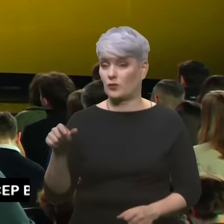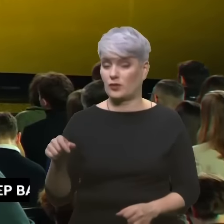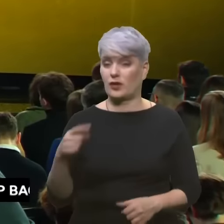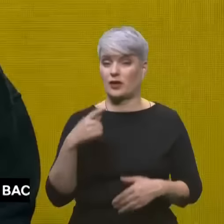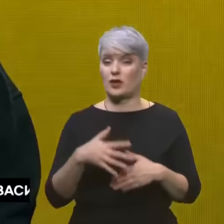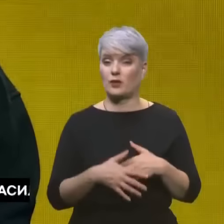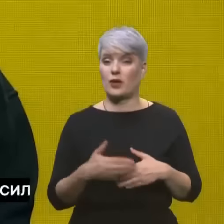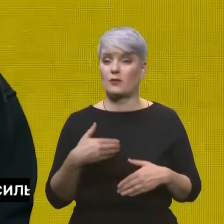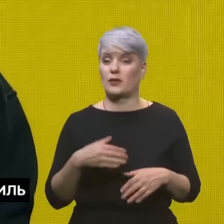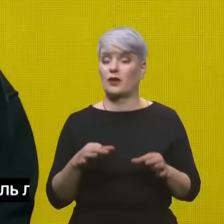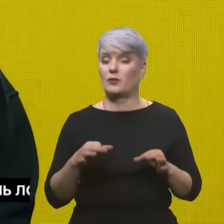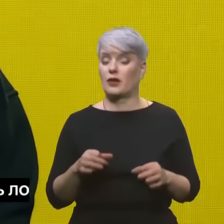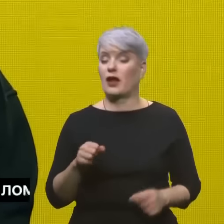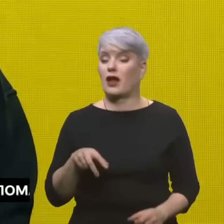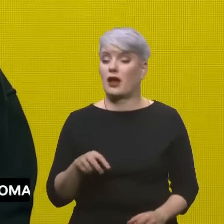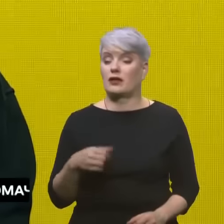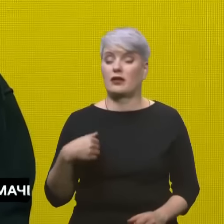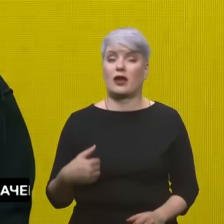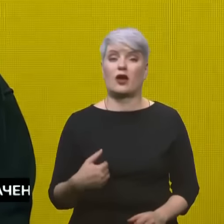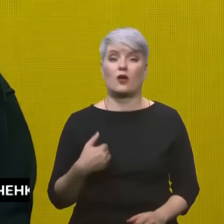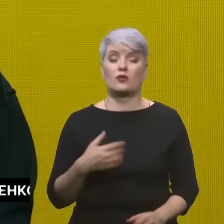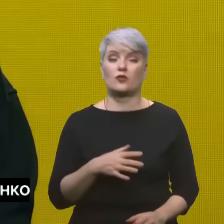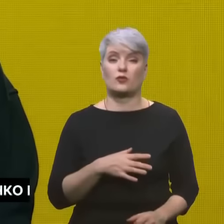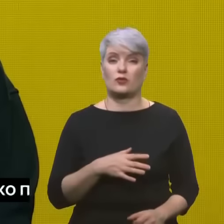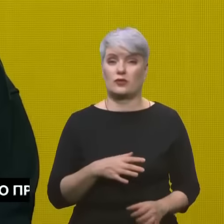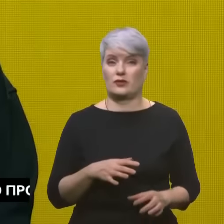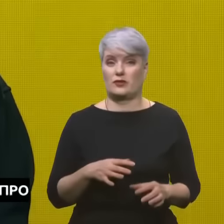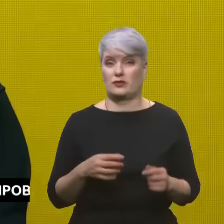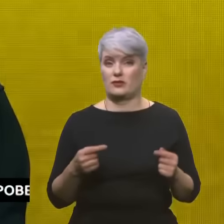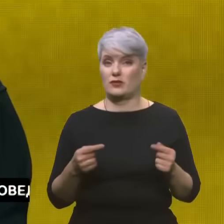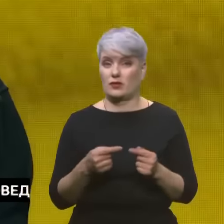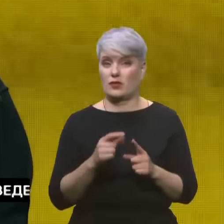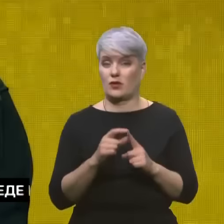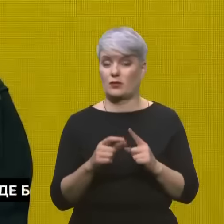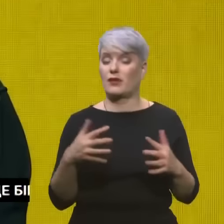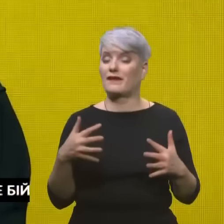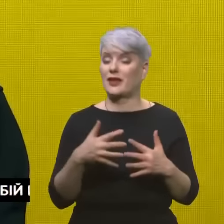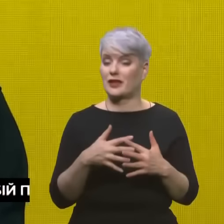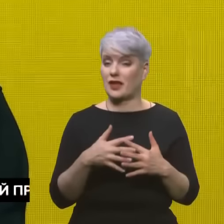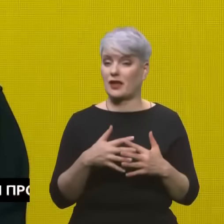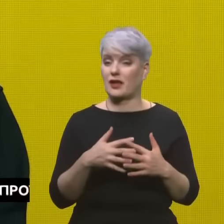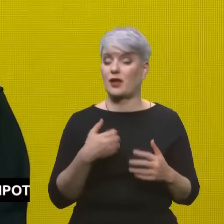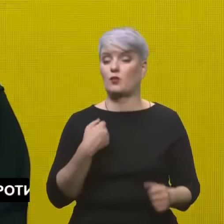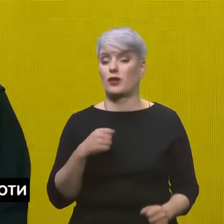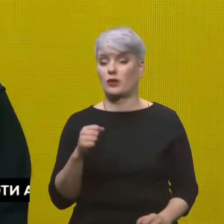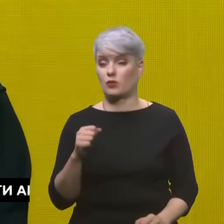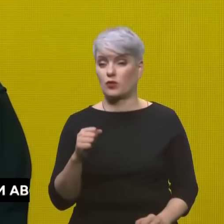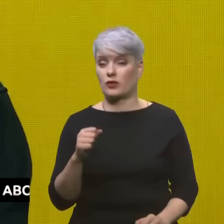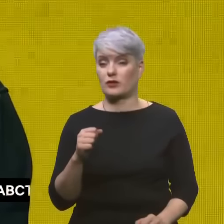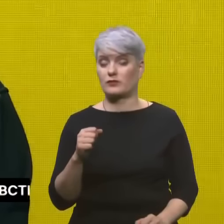Зрозумійте мене дуже правильно, але я хочу бути коректним. Війна, перемога,